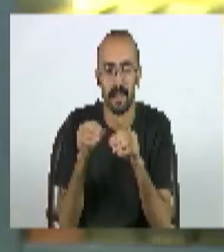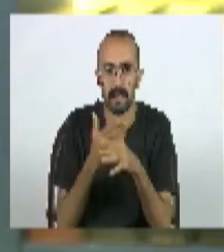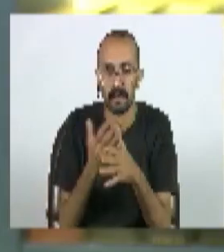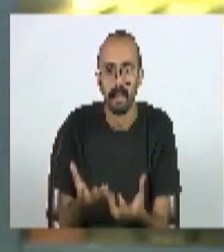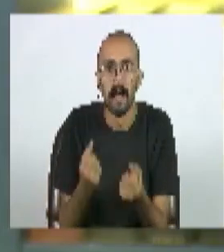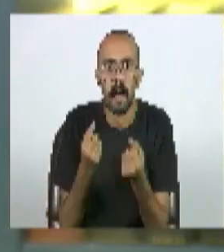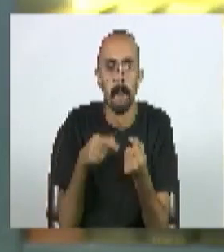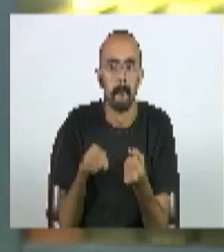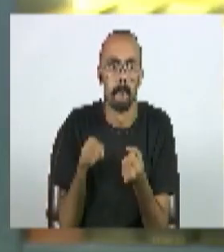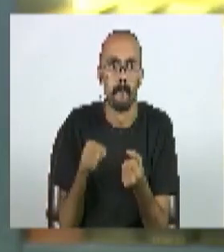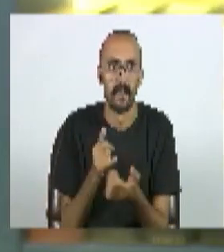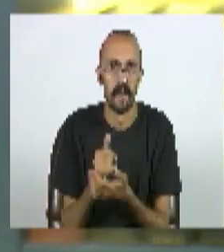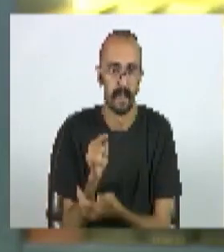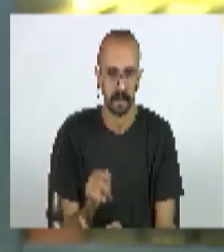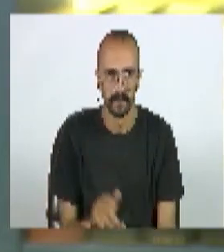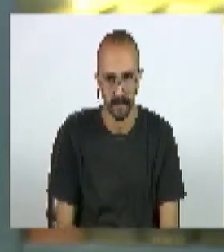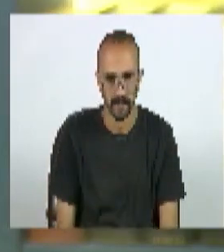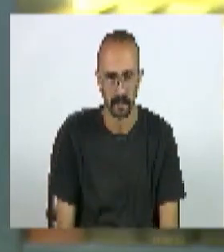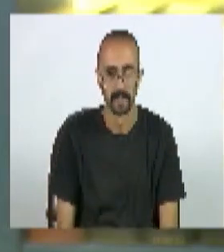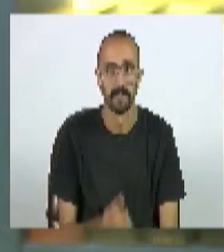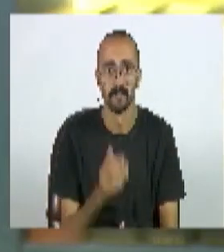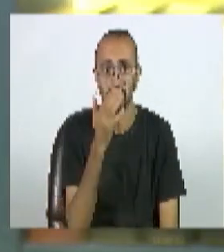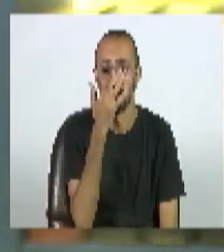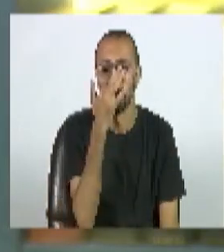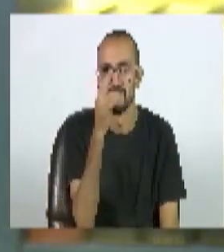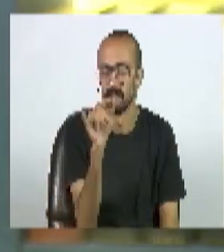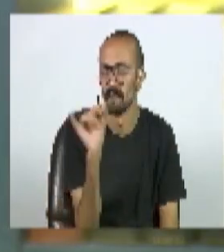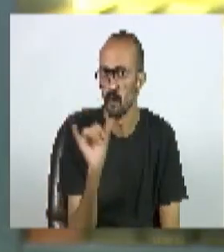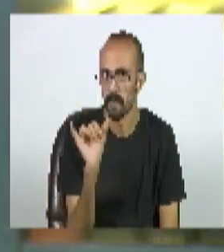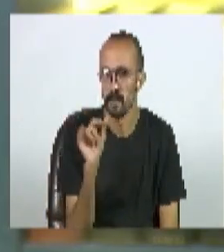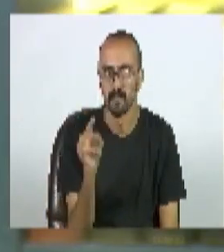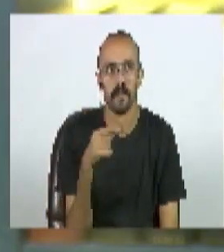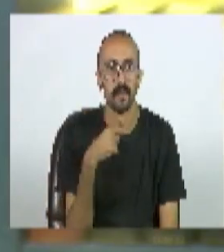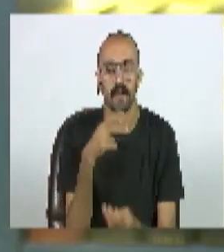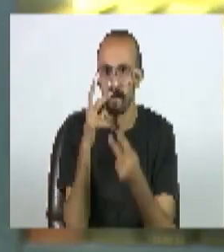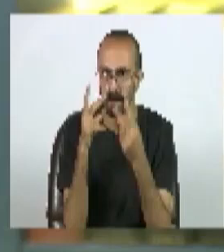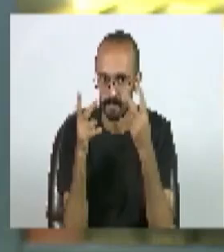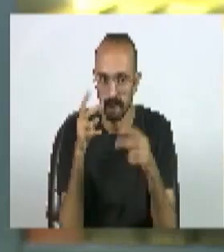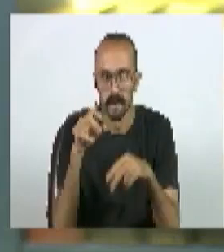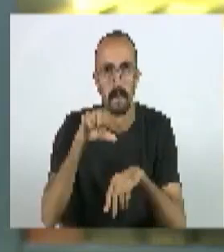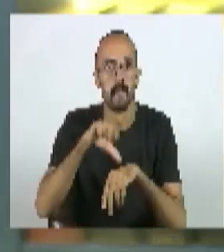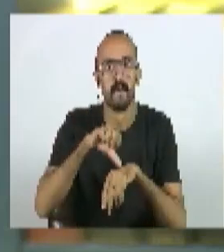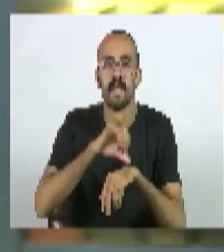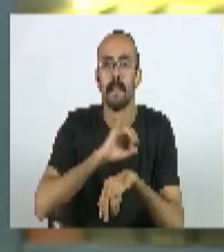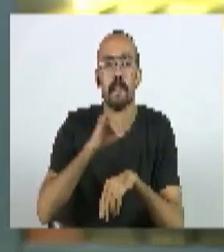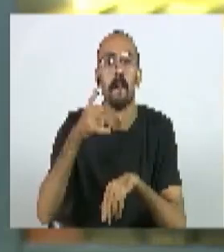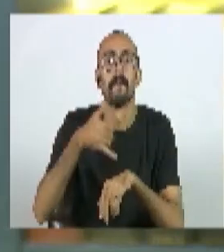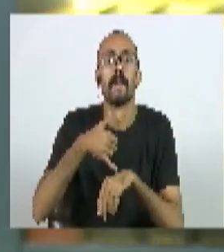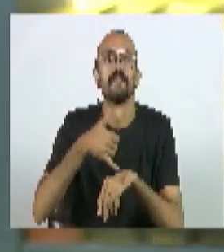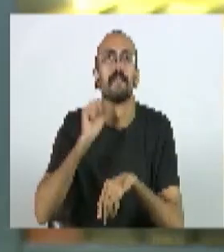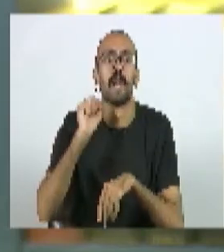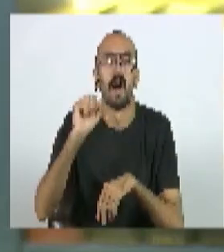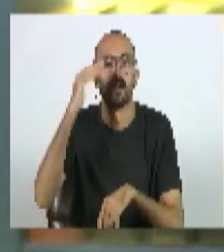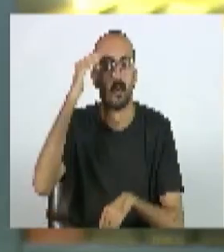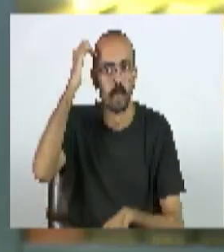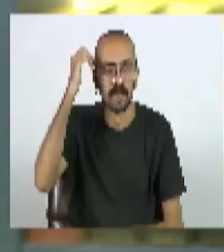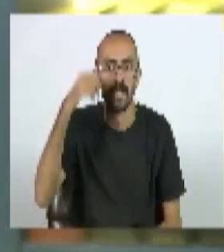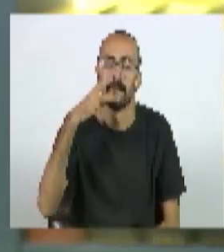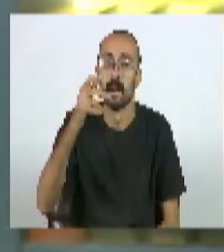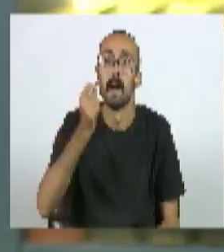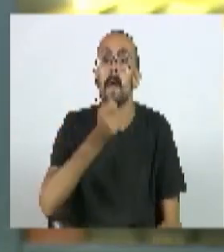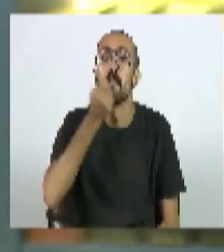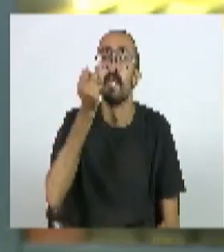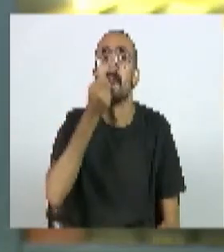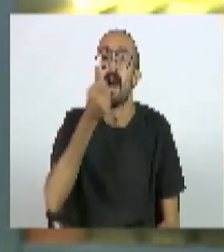داعمين لهذه المدارس. تجربة مهمة شفتها في بعض مراكز أسيوط. في المنيا